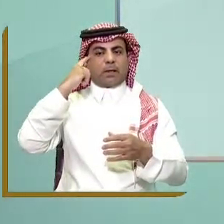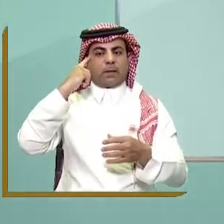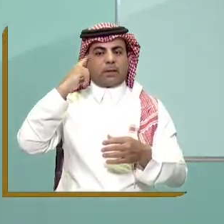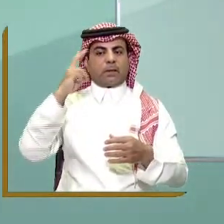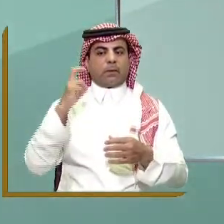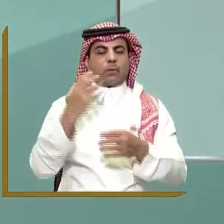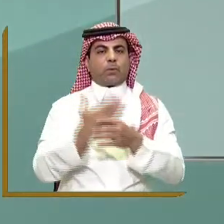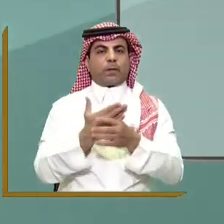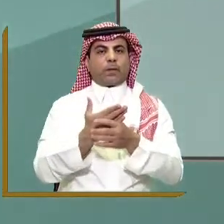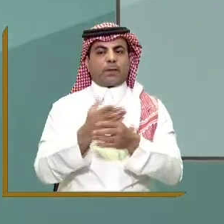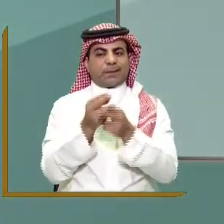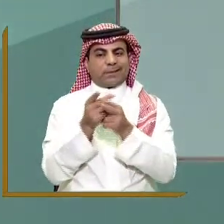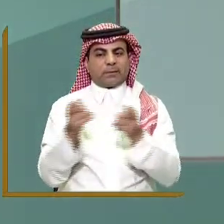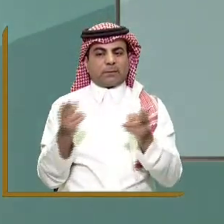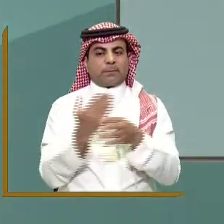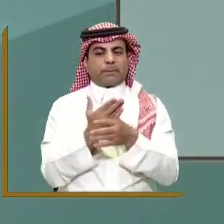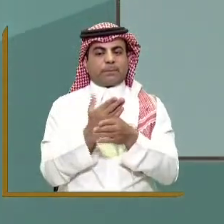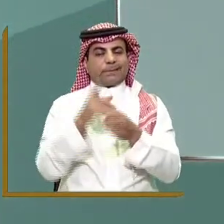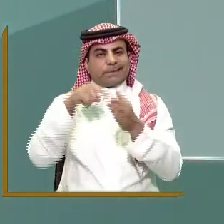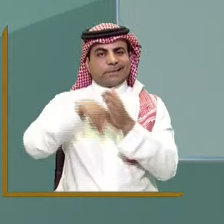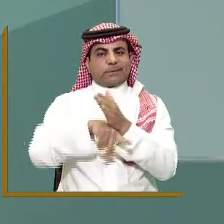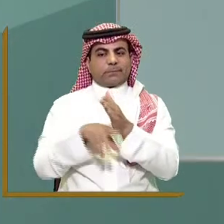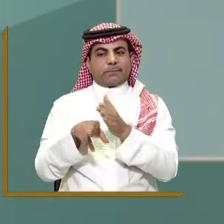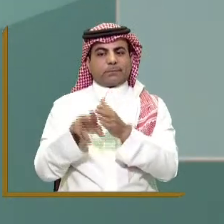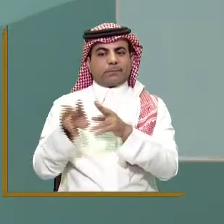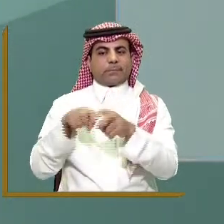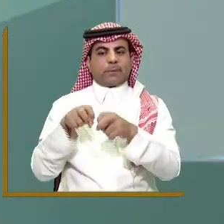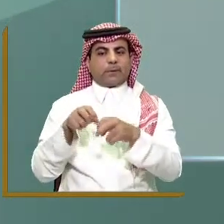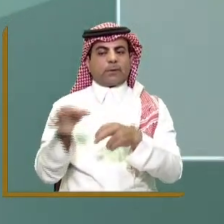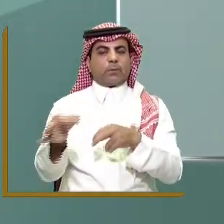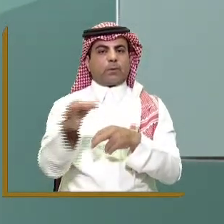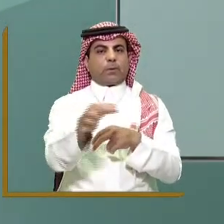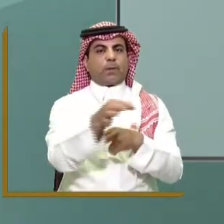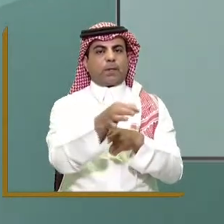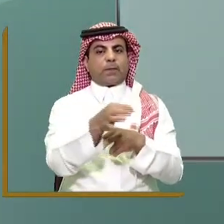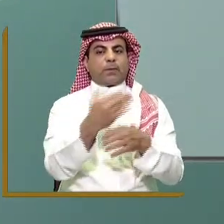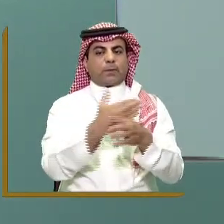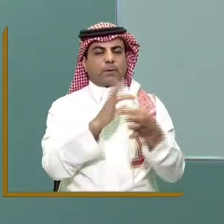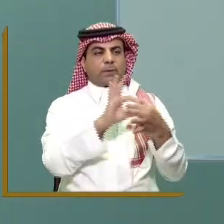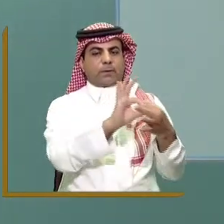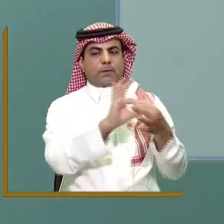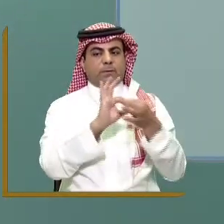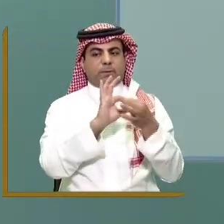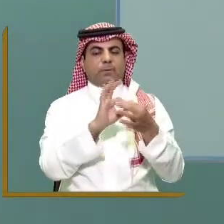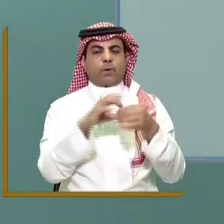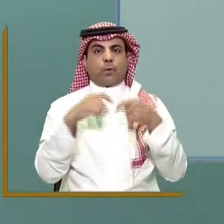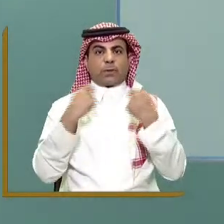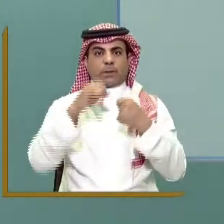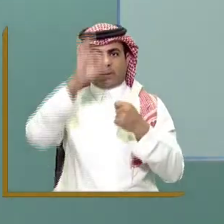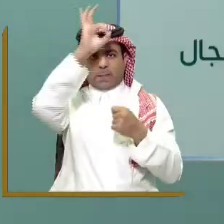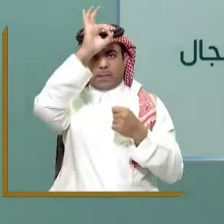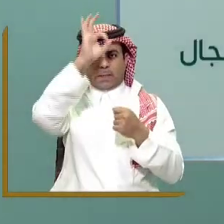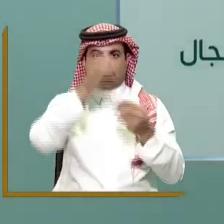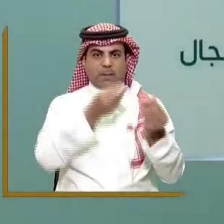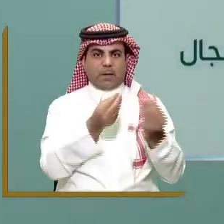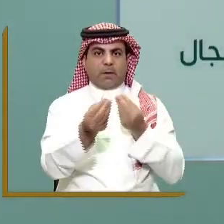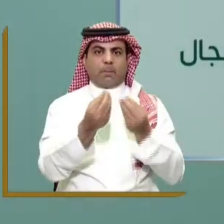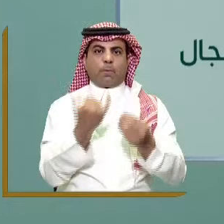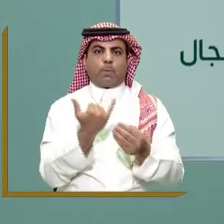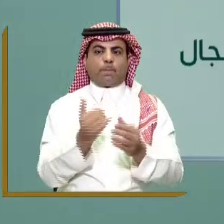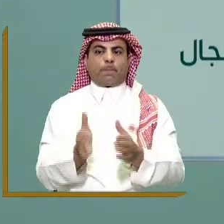العقلية والسلائف الكيميائية وتهريبها مع حكومات الدول الأخرى وتفويض وزير الداخلية بالتباحث